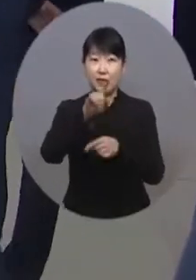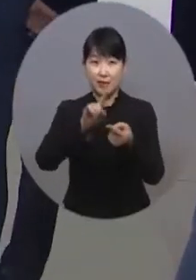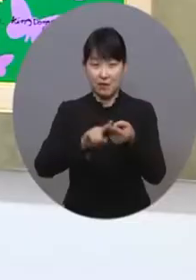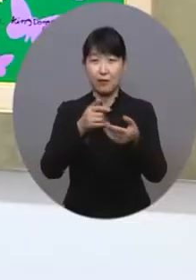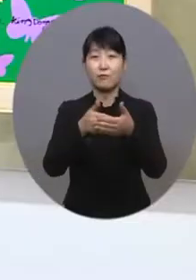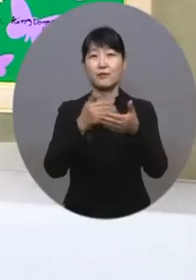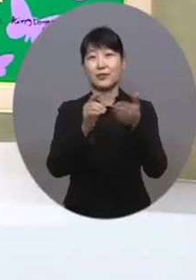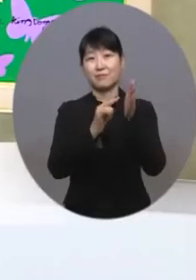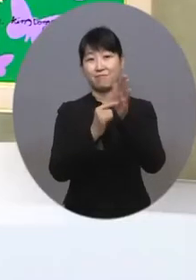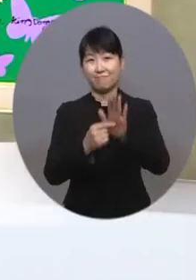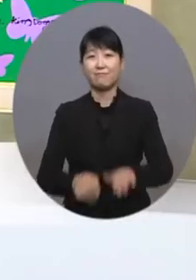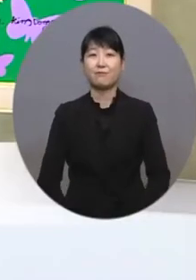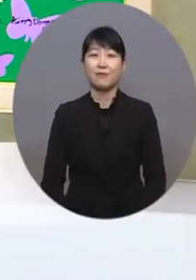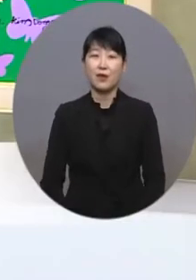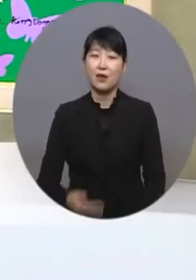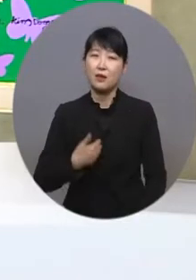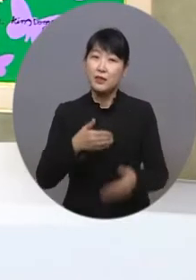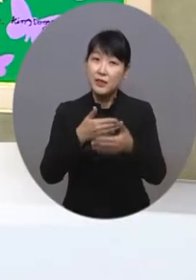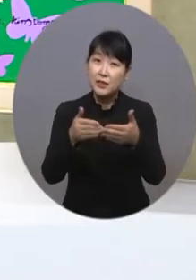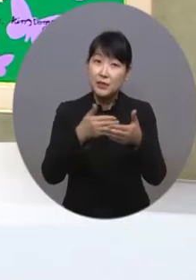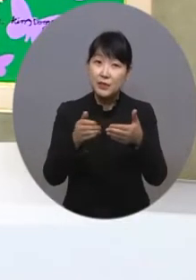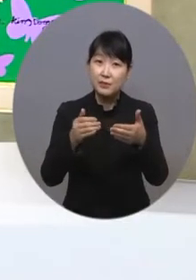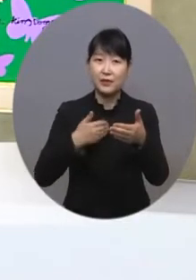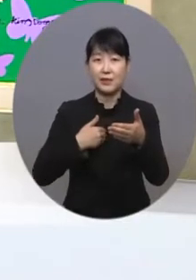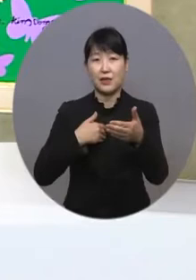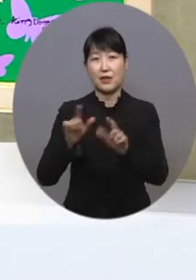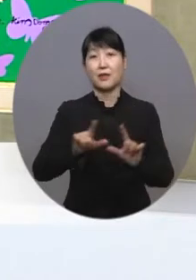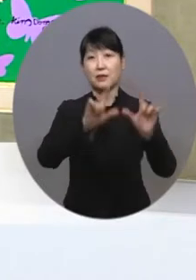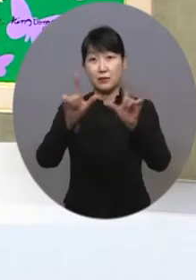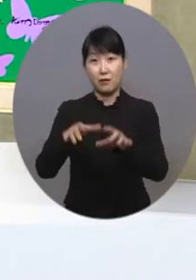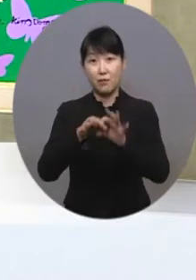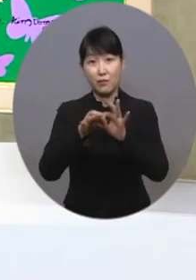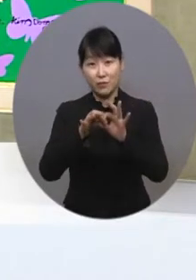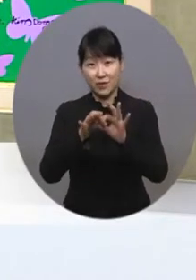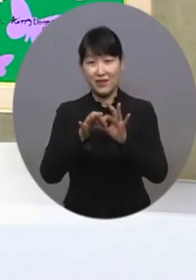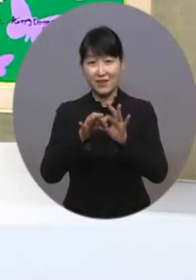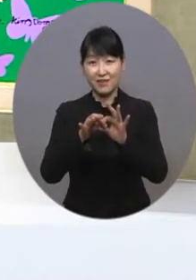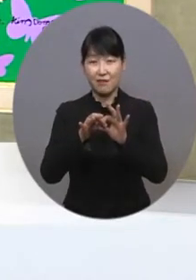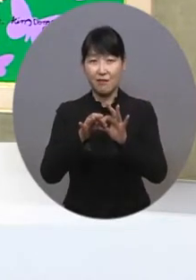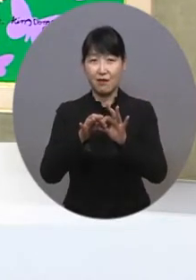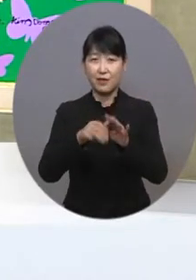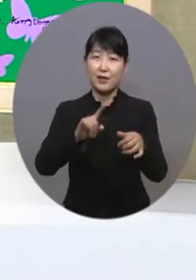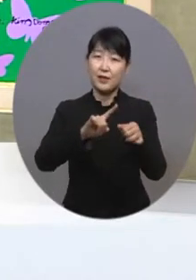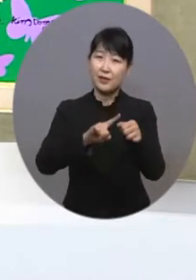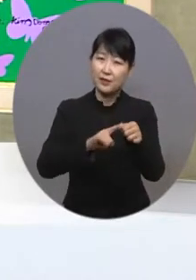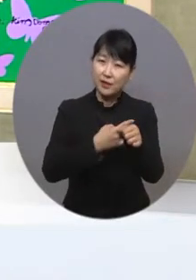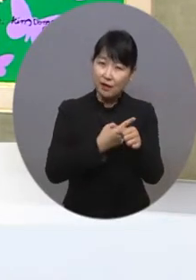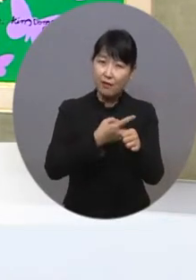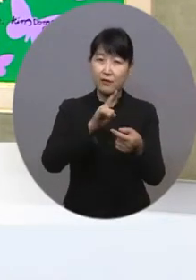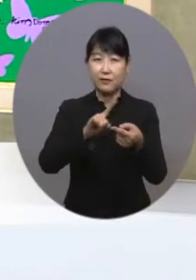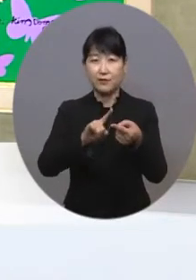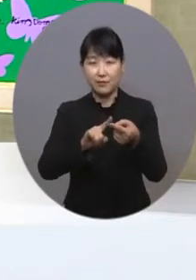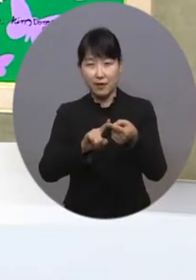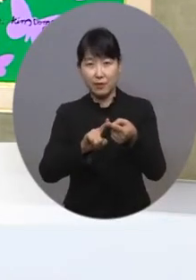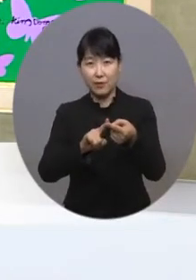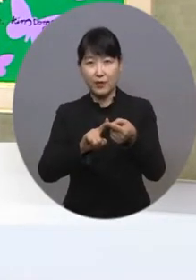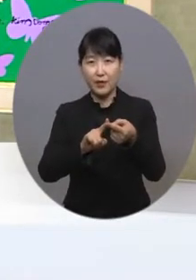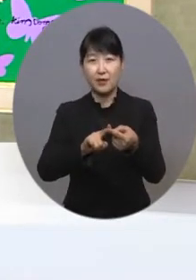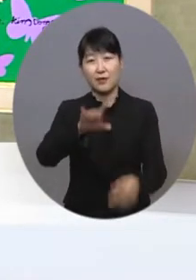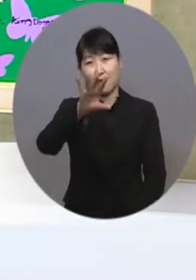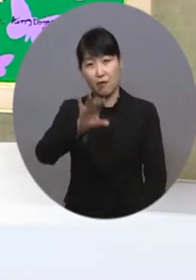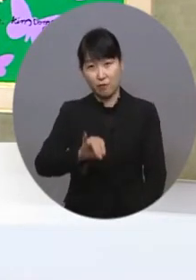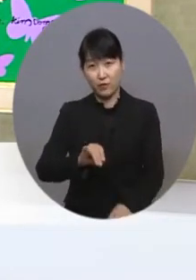구현했습니다. 제가 작품이 주로 좀 이렇게 제 삶에서 우러나오는 자연과 이렇게 합하여서